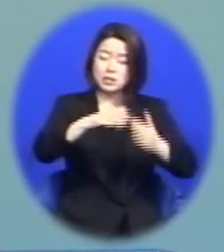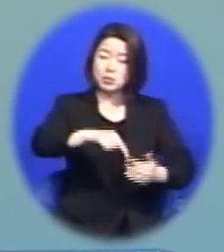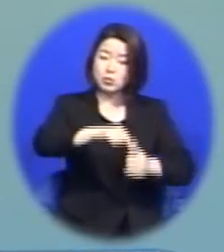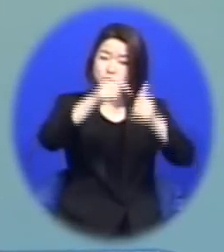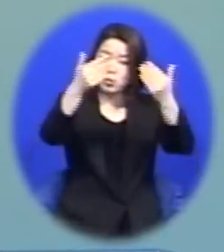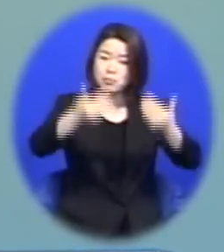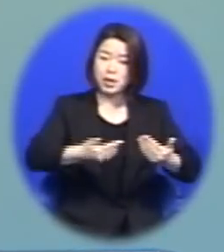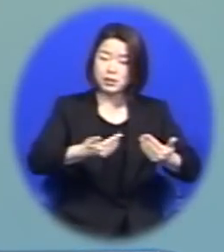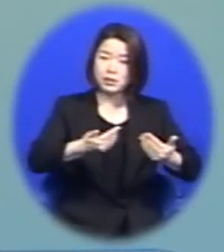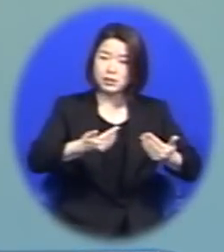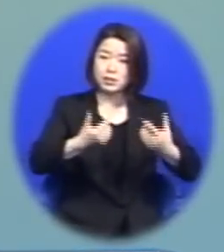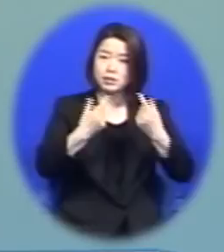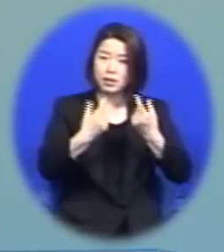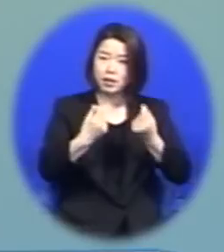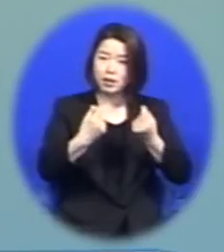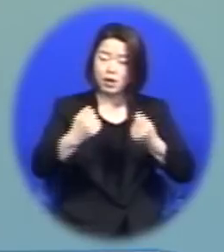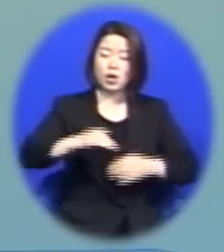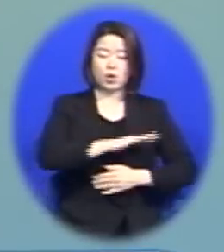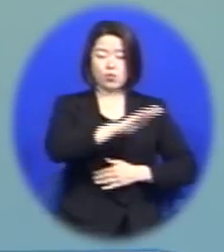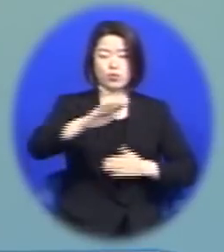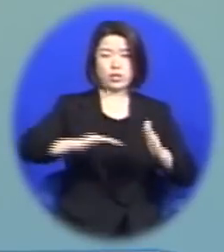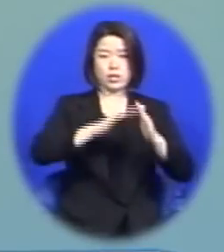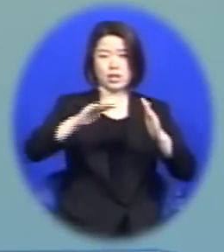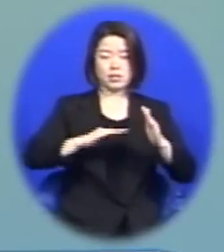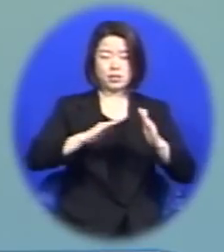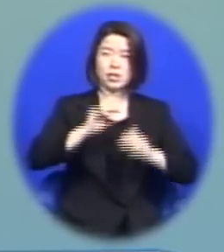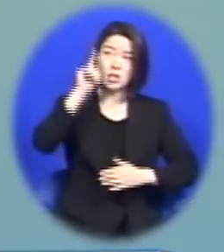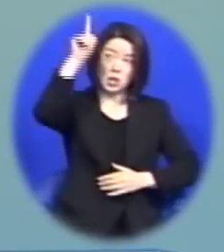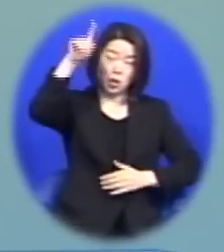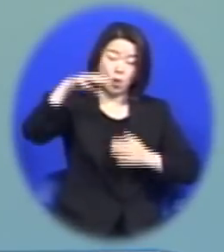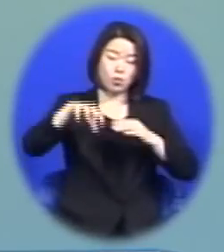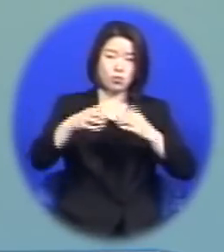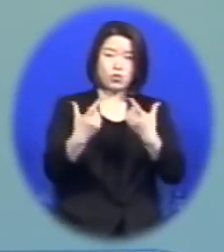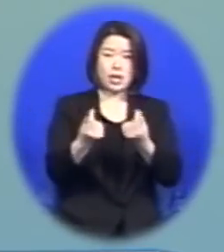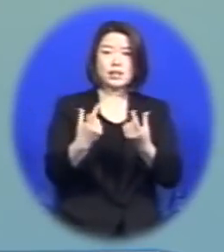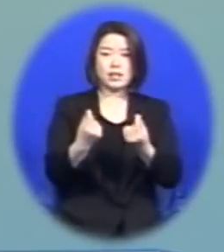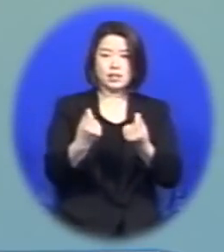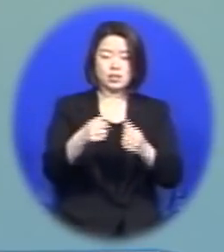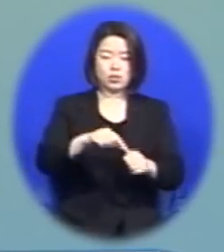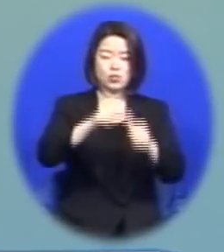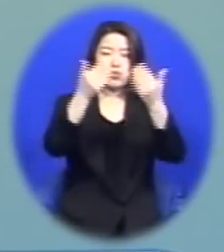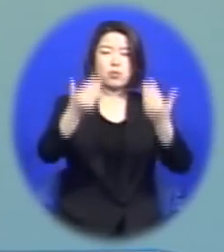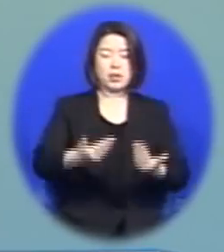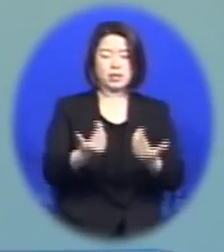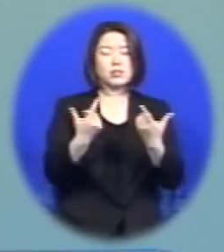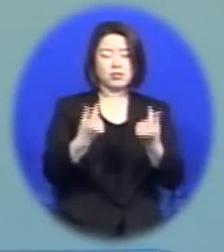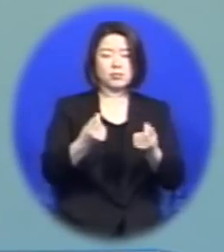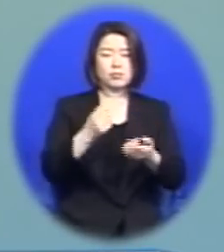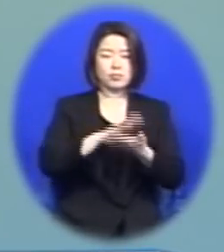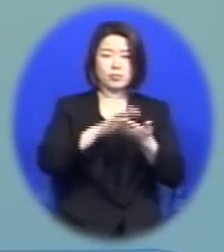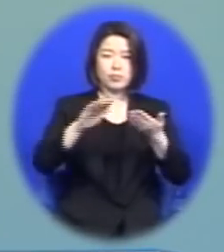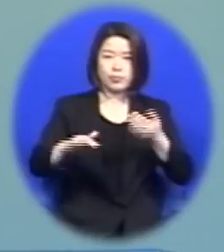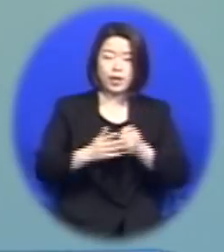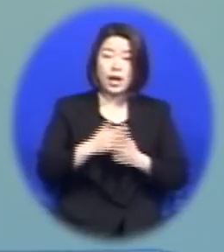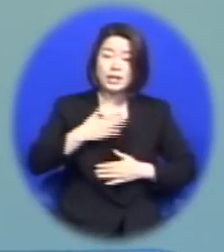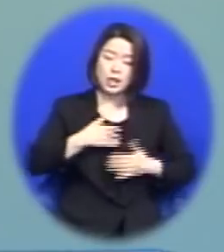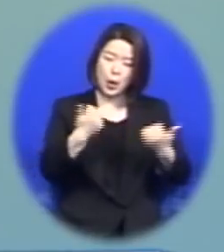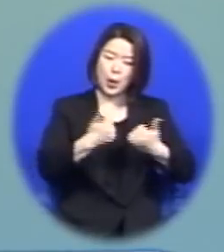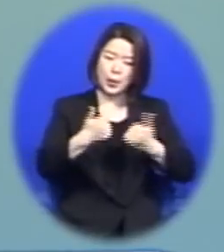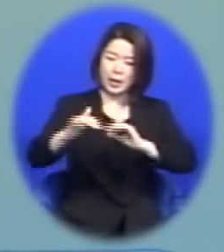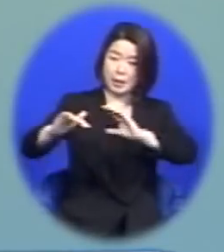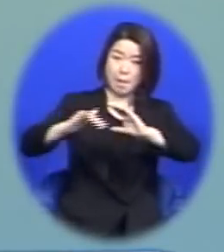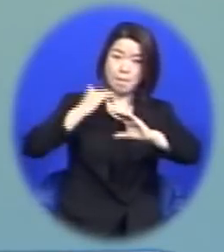가정이 천국 같아야 집이 구원 받은 거죠 저는 수많은 상담 메일을 봤는데 거의